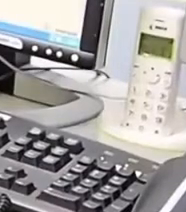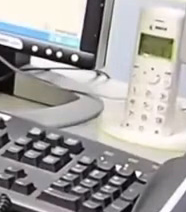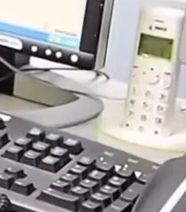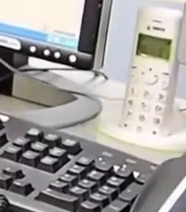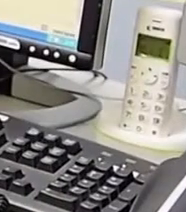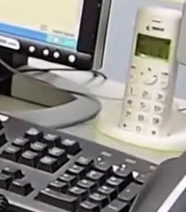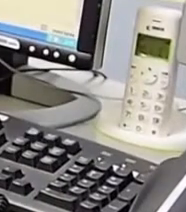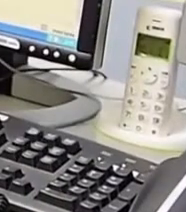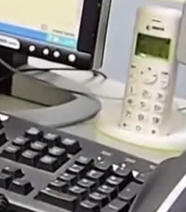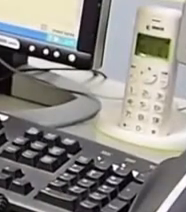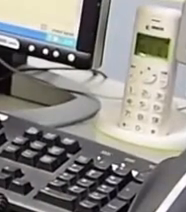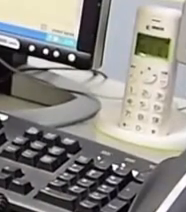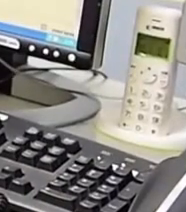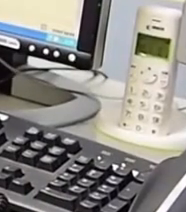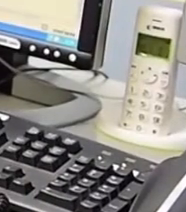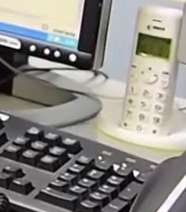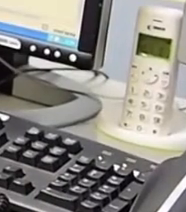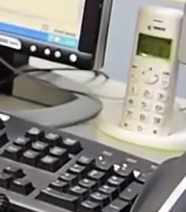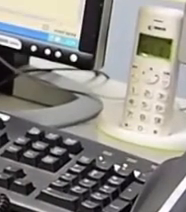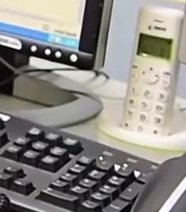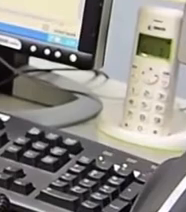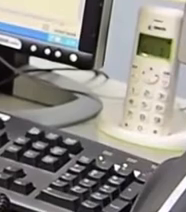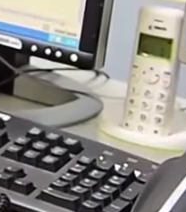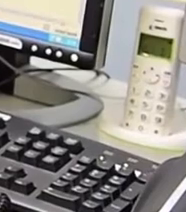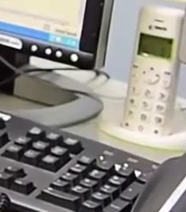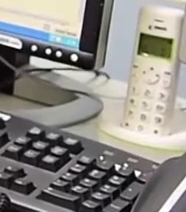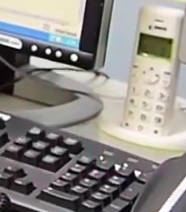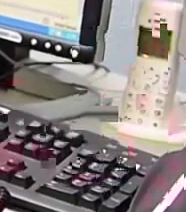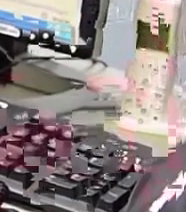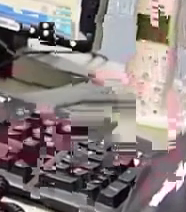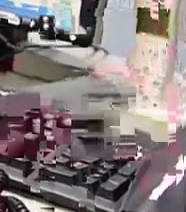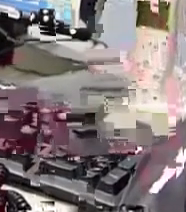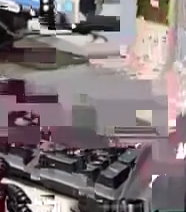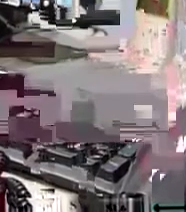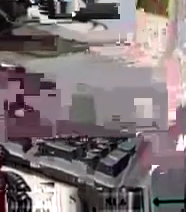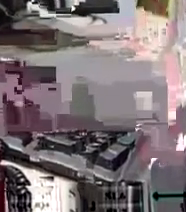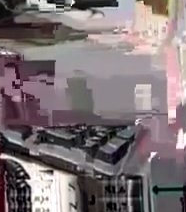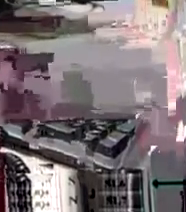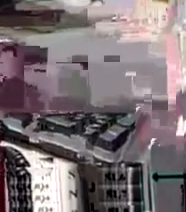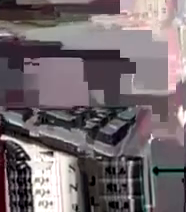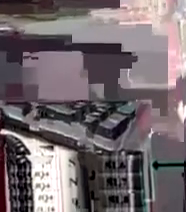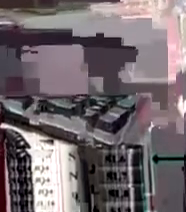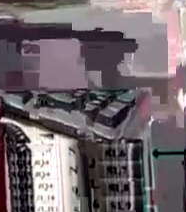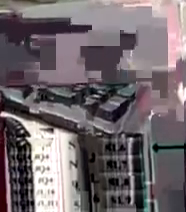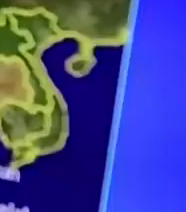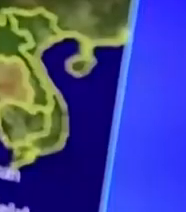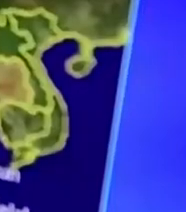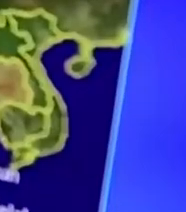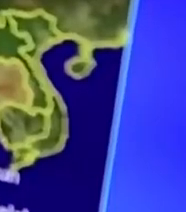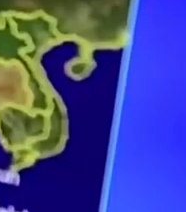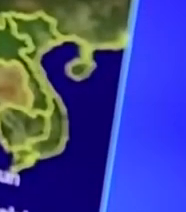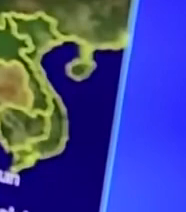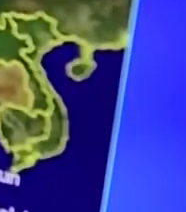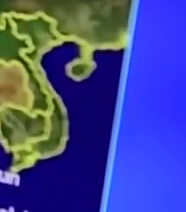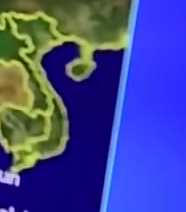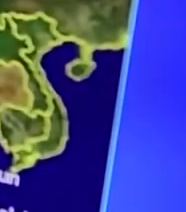ลการยกระดับการให้บริการอินเทอร์เน็ตทั้งในประเทศและระหว่างประเทศจึงเป็นสิ่งสำคัญที่รัฐบาลและภาคส่